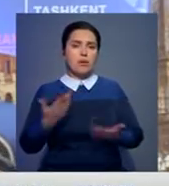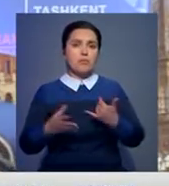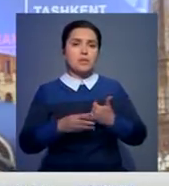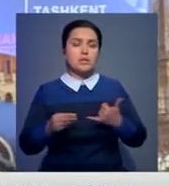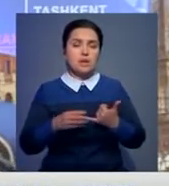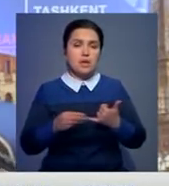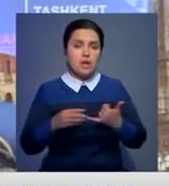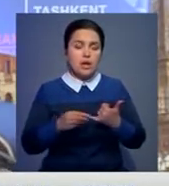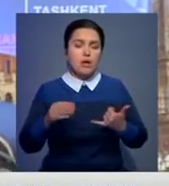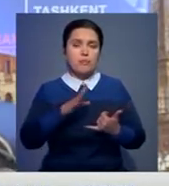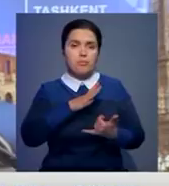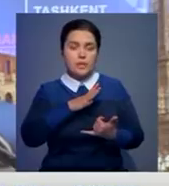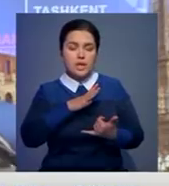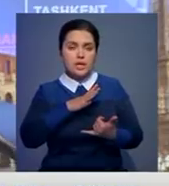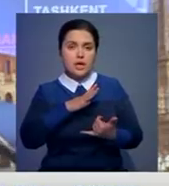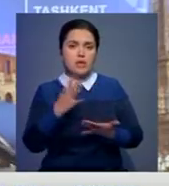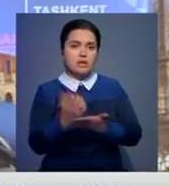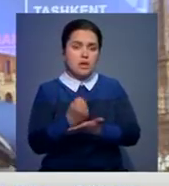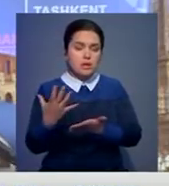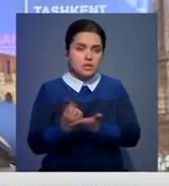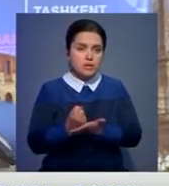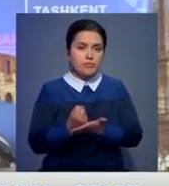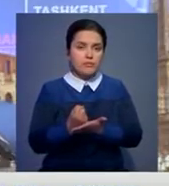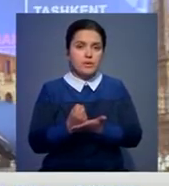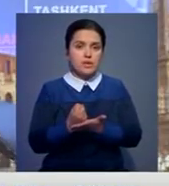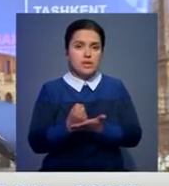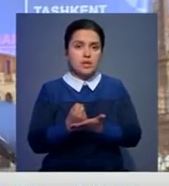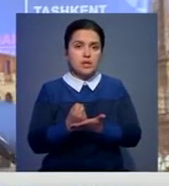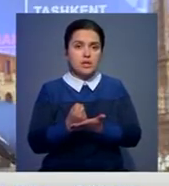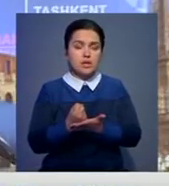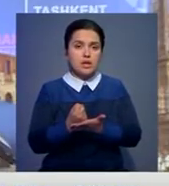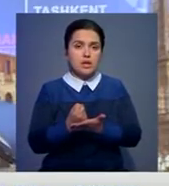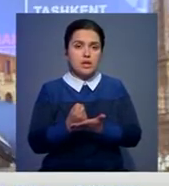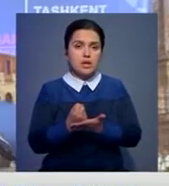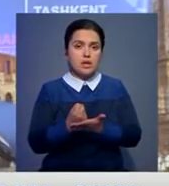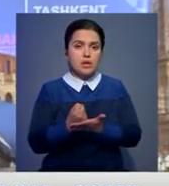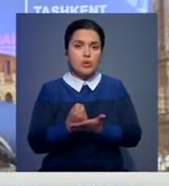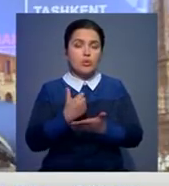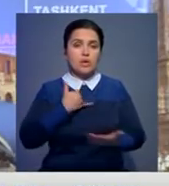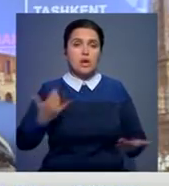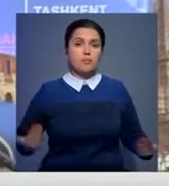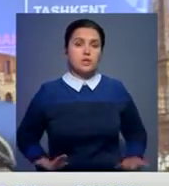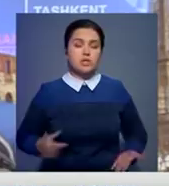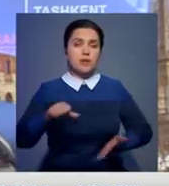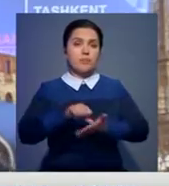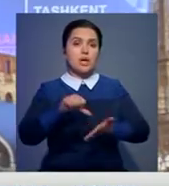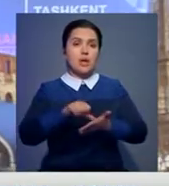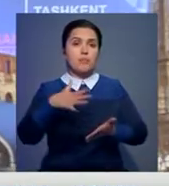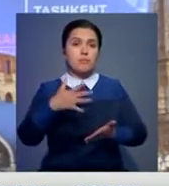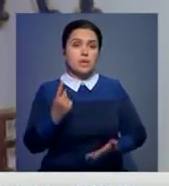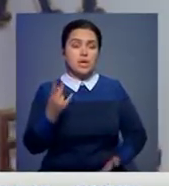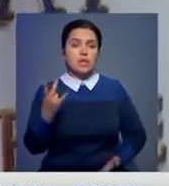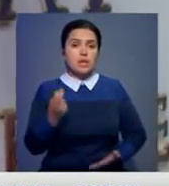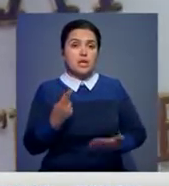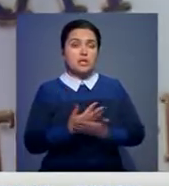раскопки, поэтому очень большая этнографическая коллекция, потому что у нас проживают представители 51